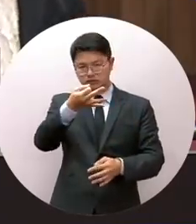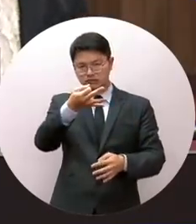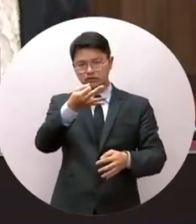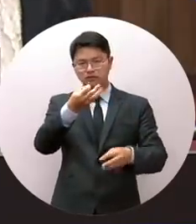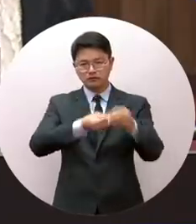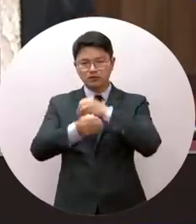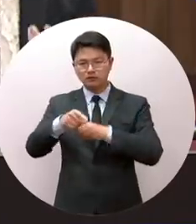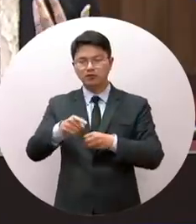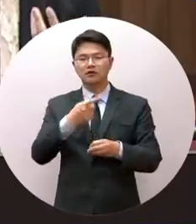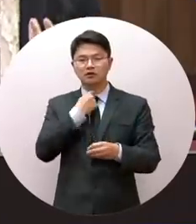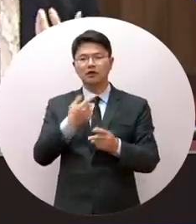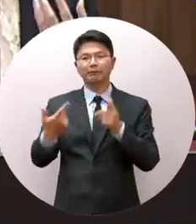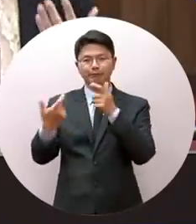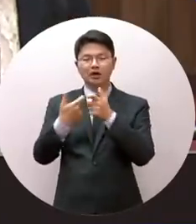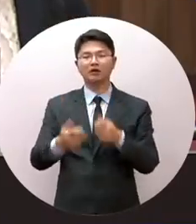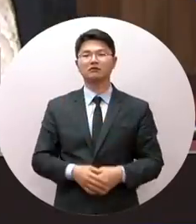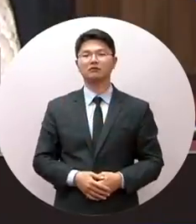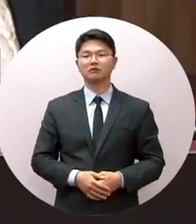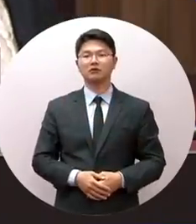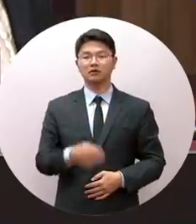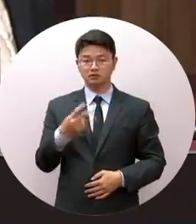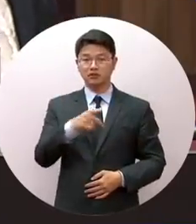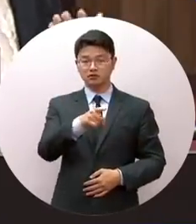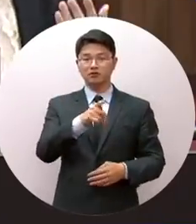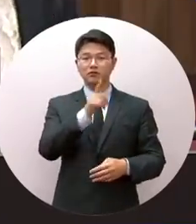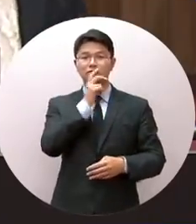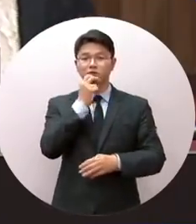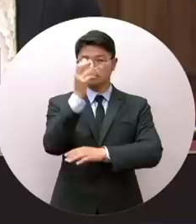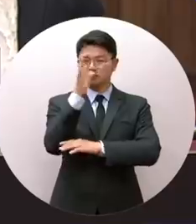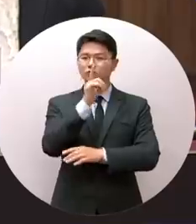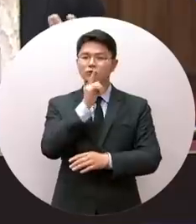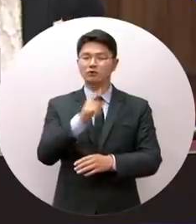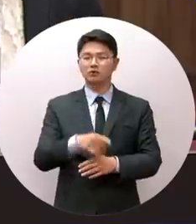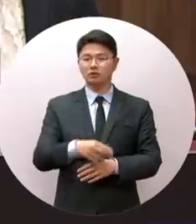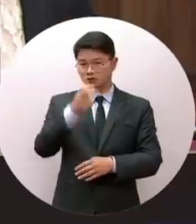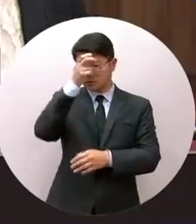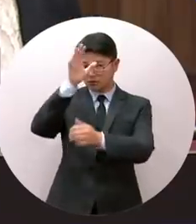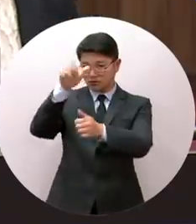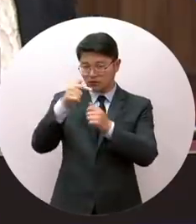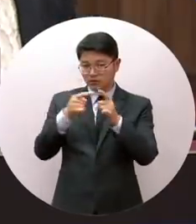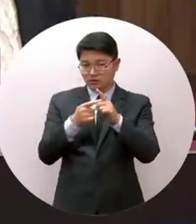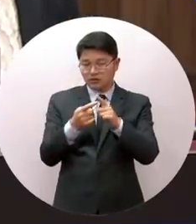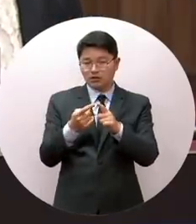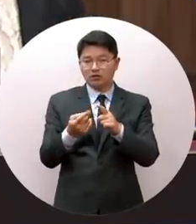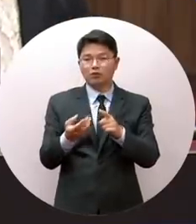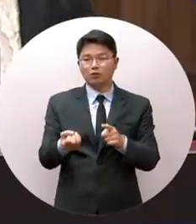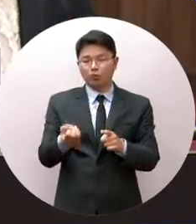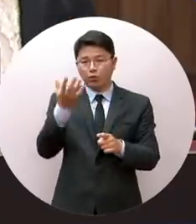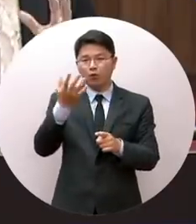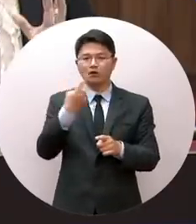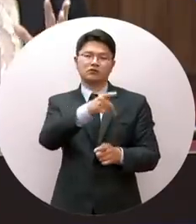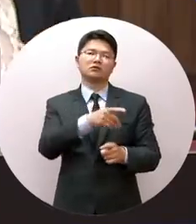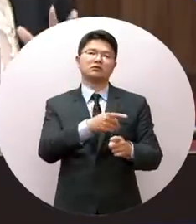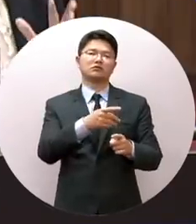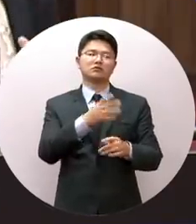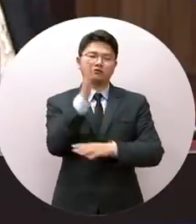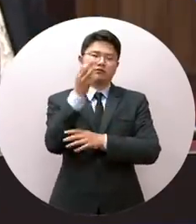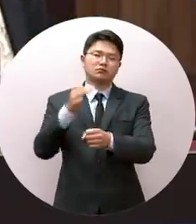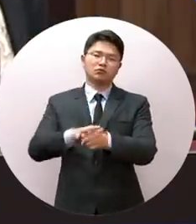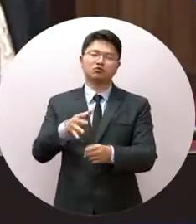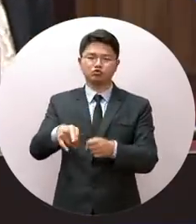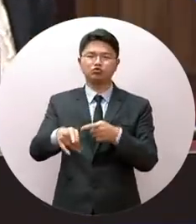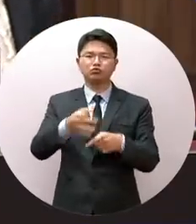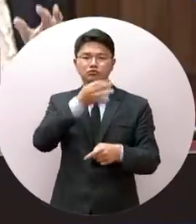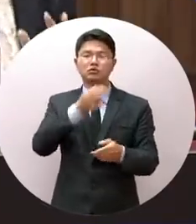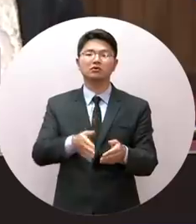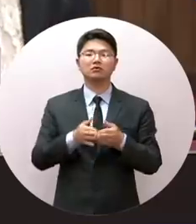果要整个要调整中央的建警力，你觉得很重要的话，那你预算员额当然给多一点。哦，但是即便这样。目前有了预